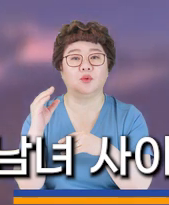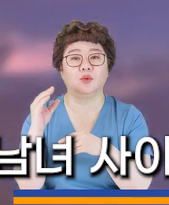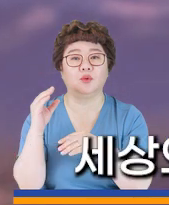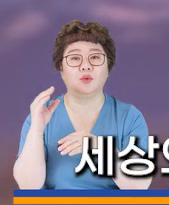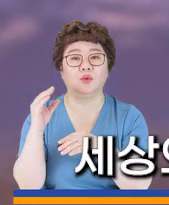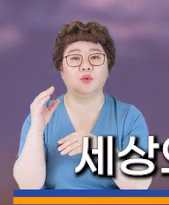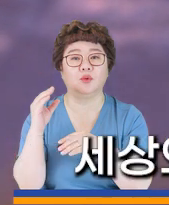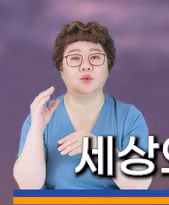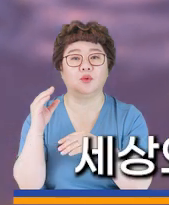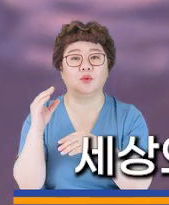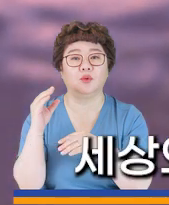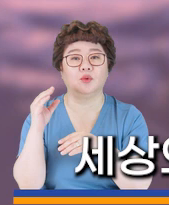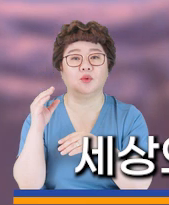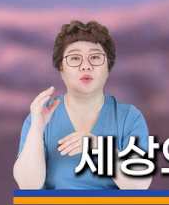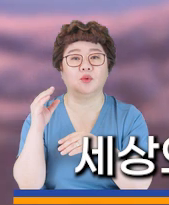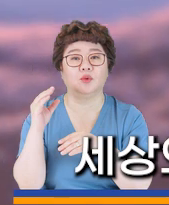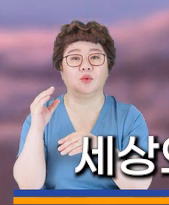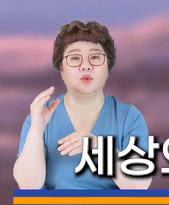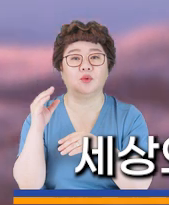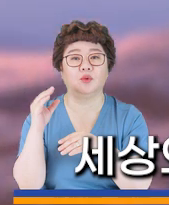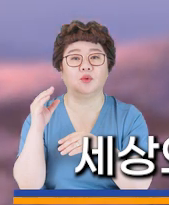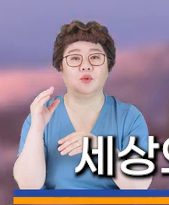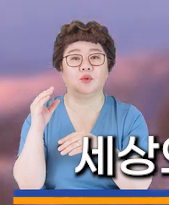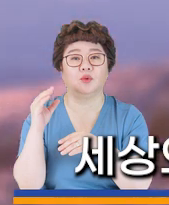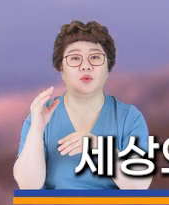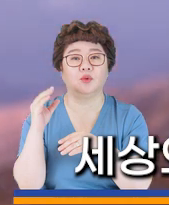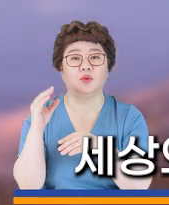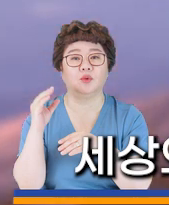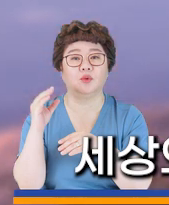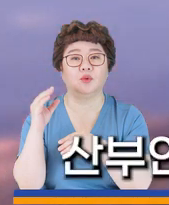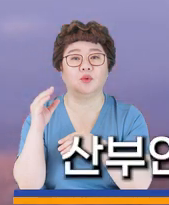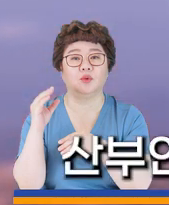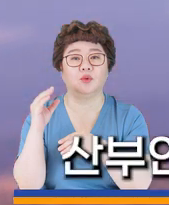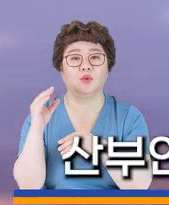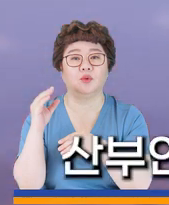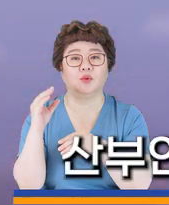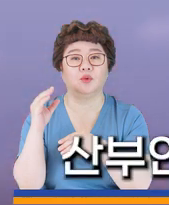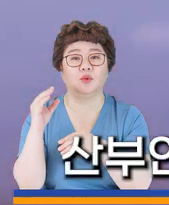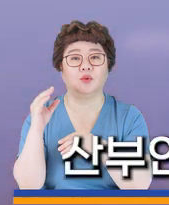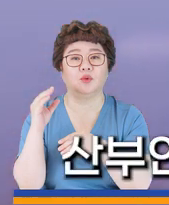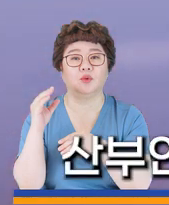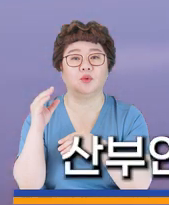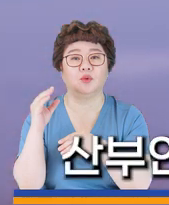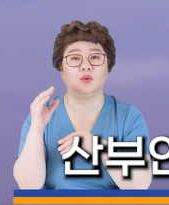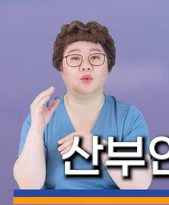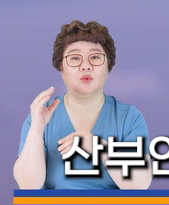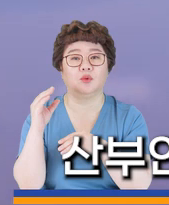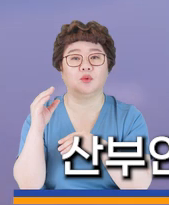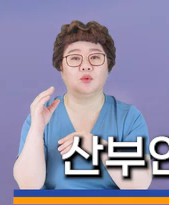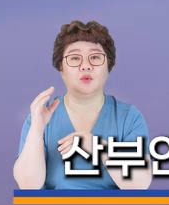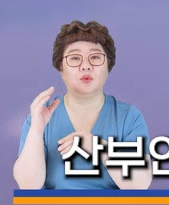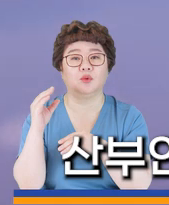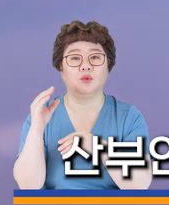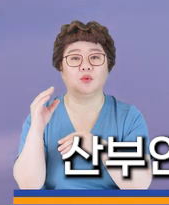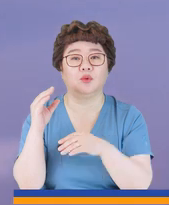있습니다. 세상의 이치를 깨닫듯이 성에 대해서 깨우치기를 바랍니다. 산부인과 의사로서 한 가지 꼭 당부하고 싶은 것이